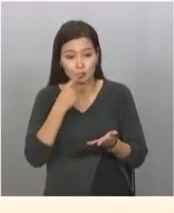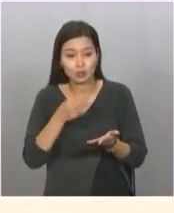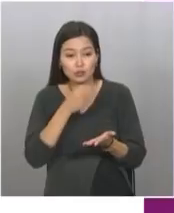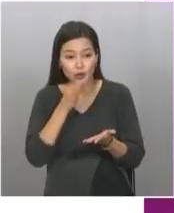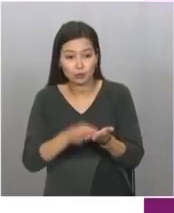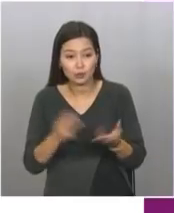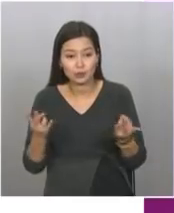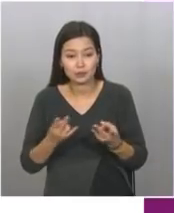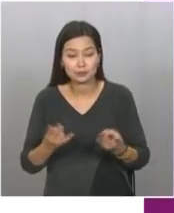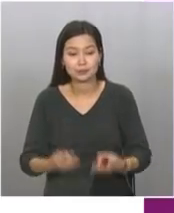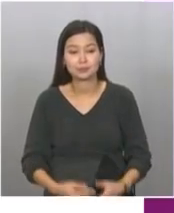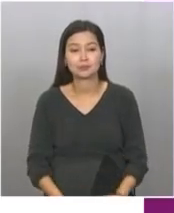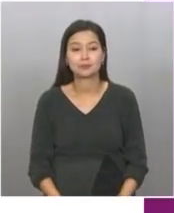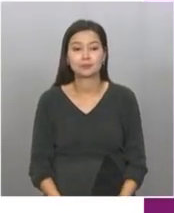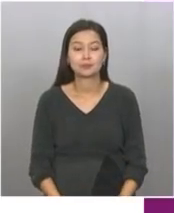беріңіз.